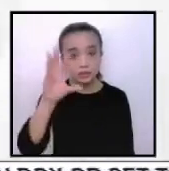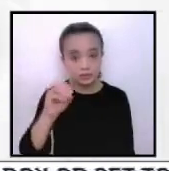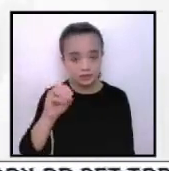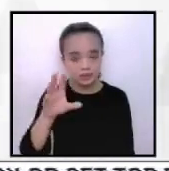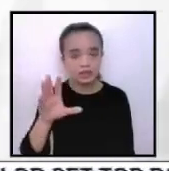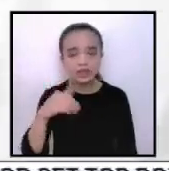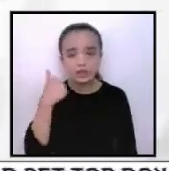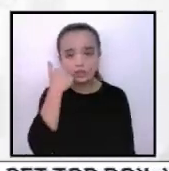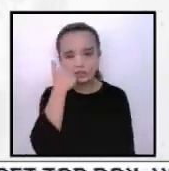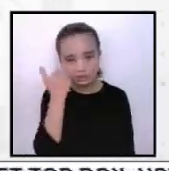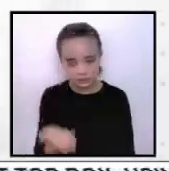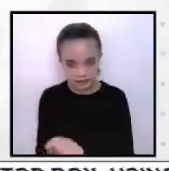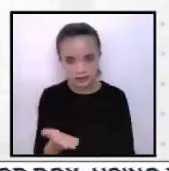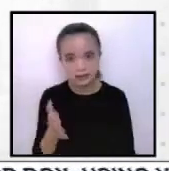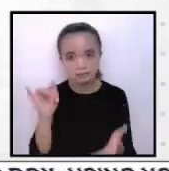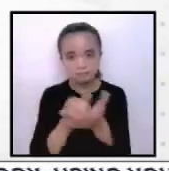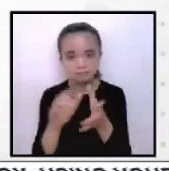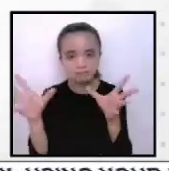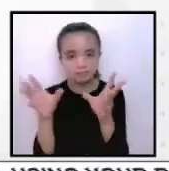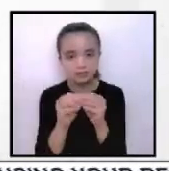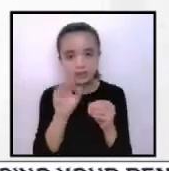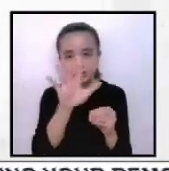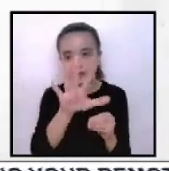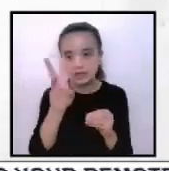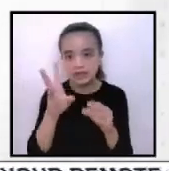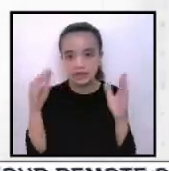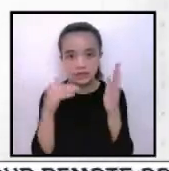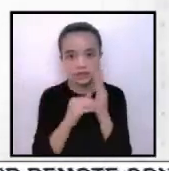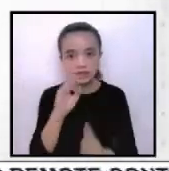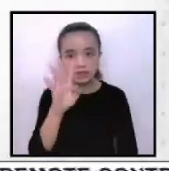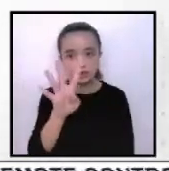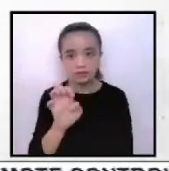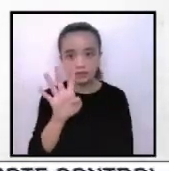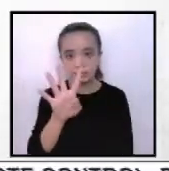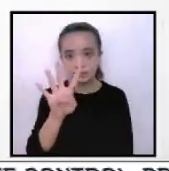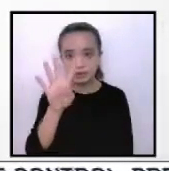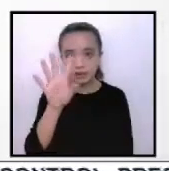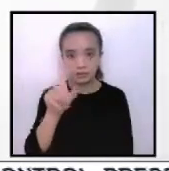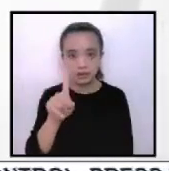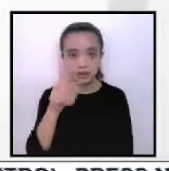nasa 56,451 na ang mga namatay dahil po sa COVID-19.